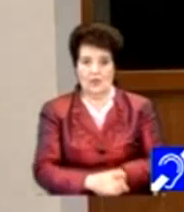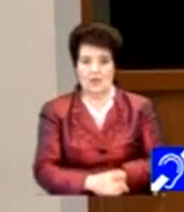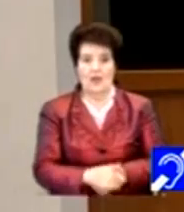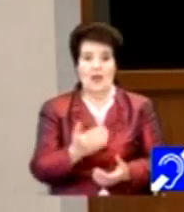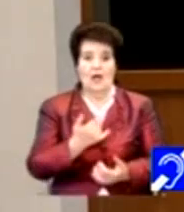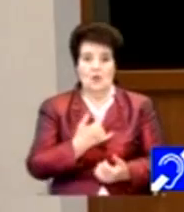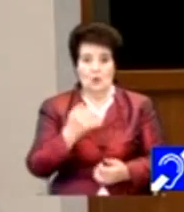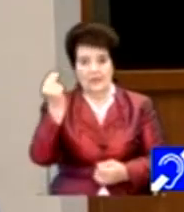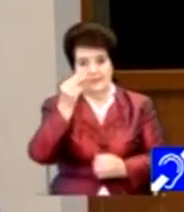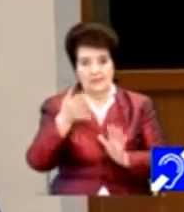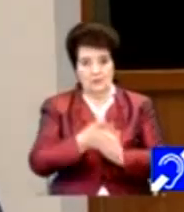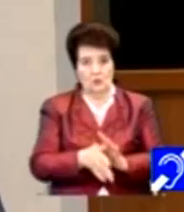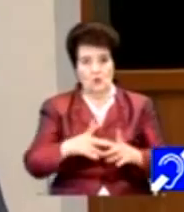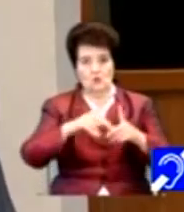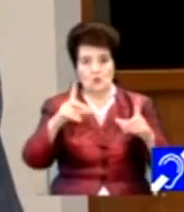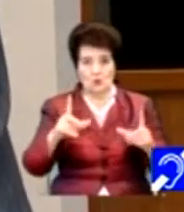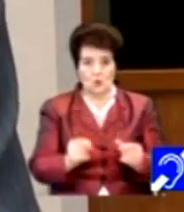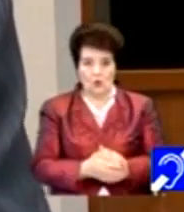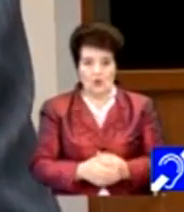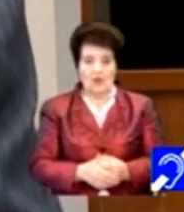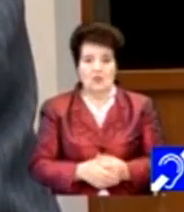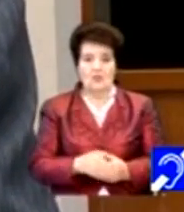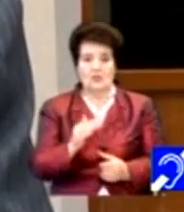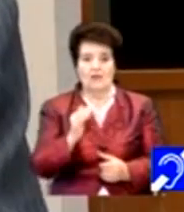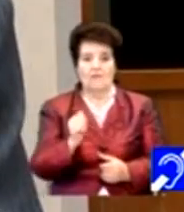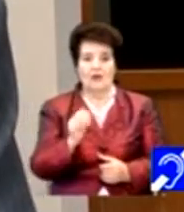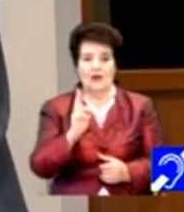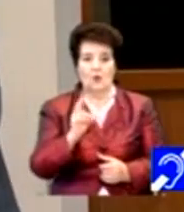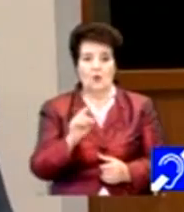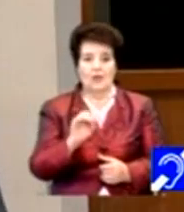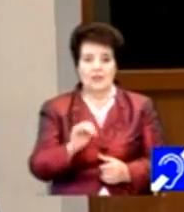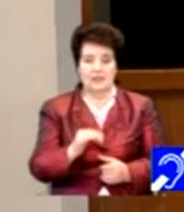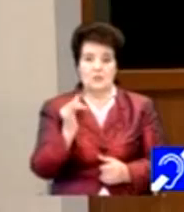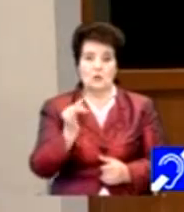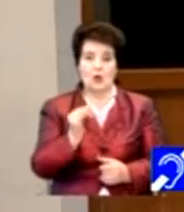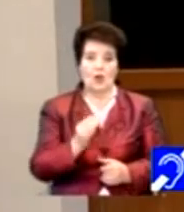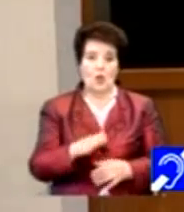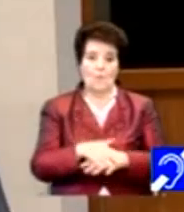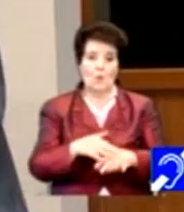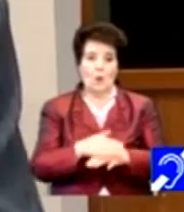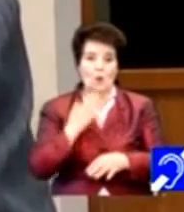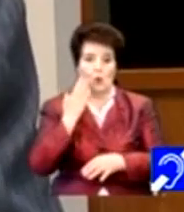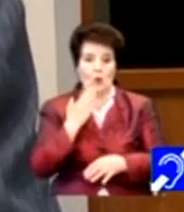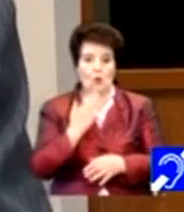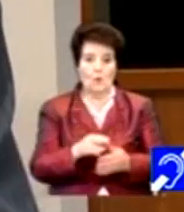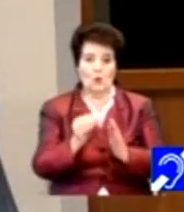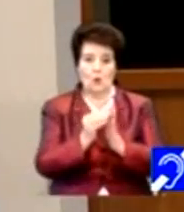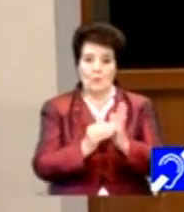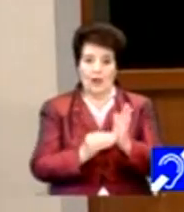La noi se studiază în școli, fie și facultativ, istoria poporului român după un program aprobat